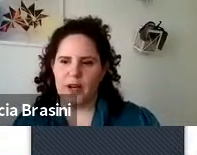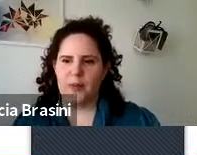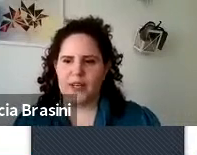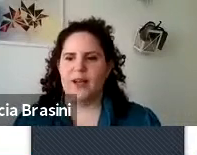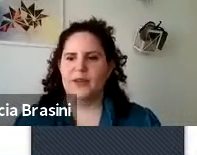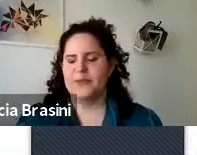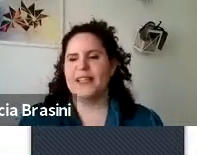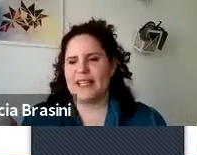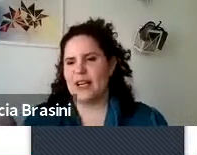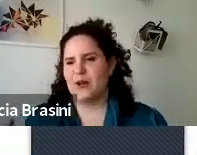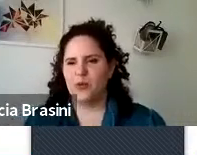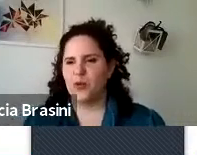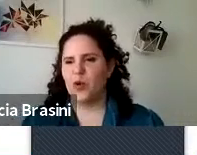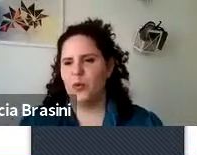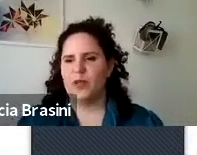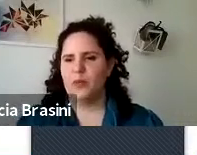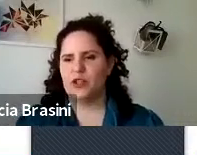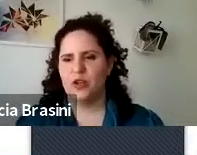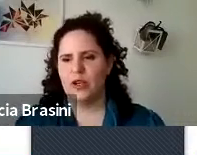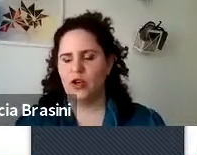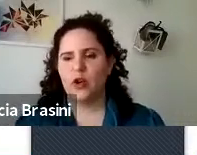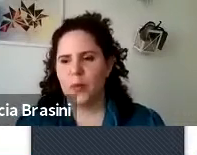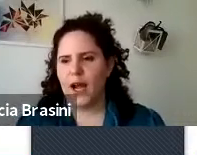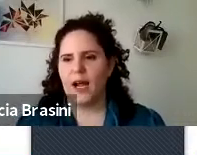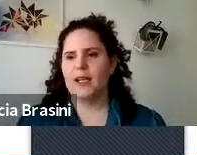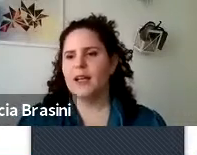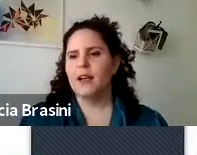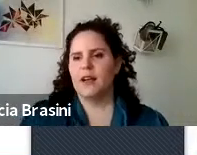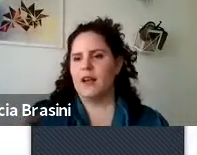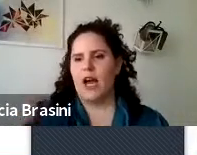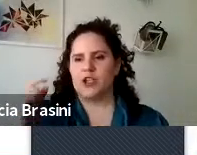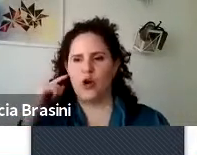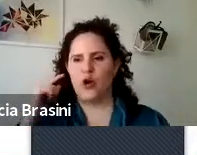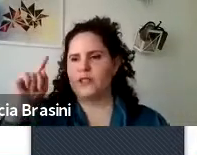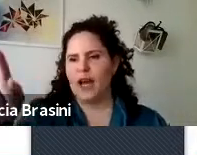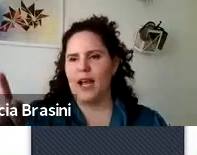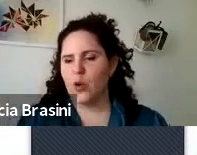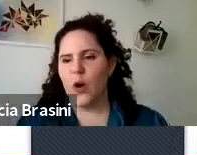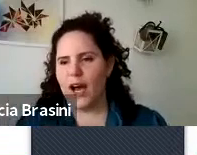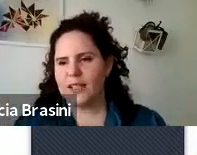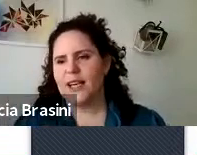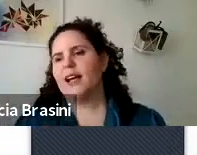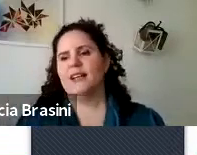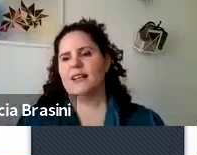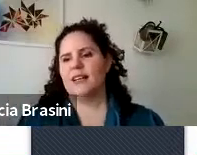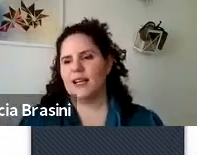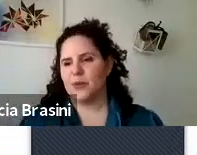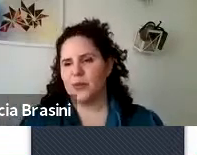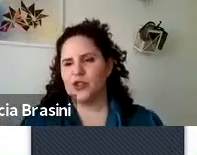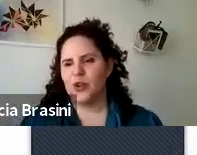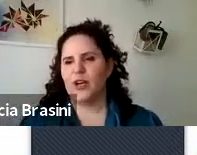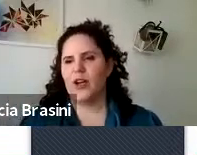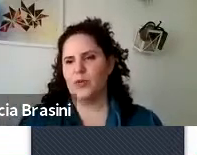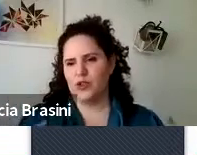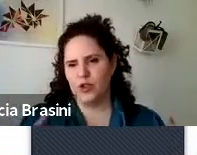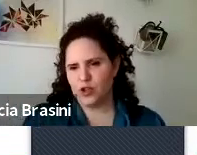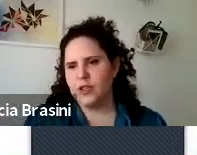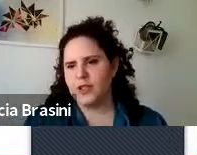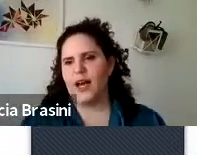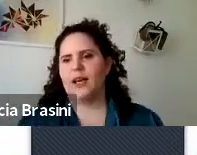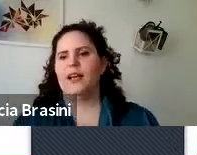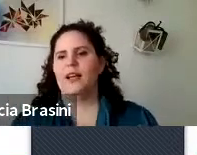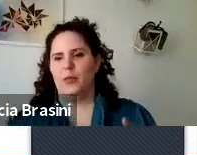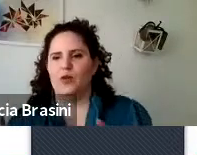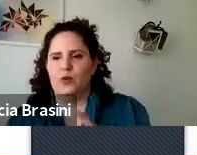ciascuna opera, perché mentre un gruppo di persone normali ascolta e guarda, le altre persone hanno bisogno